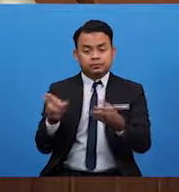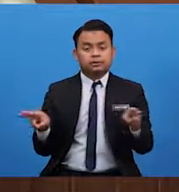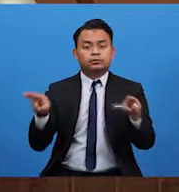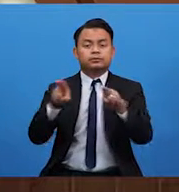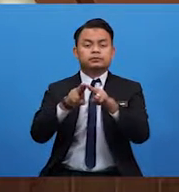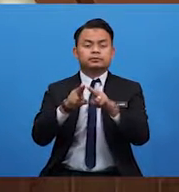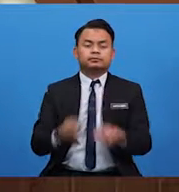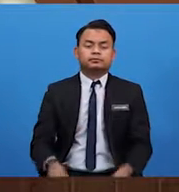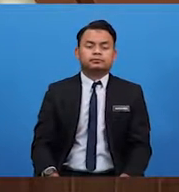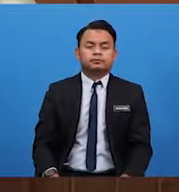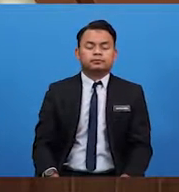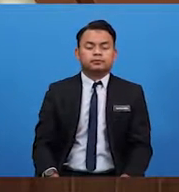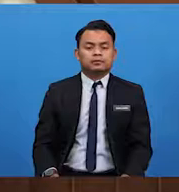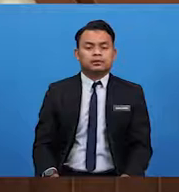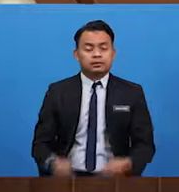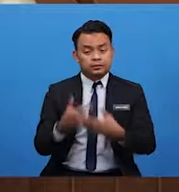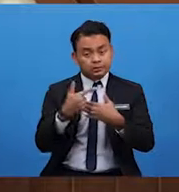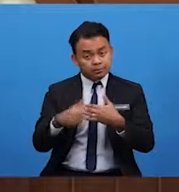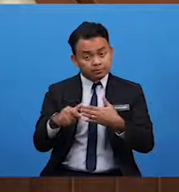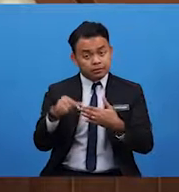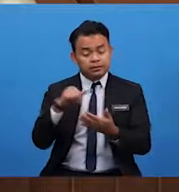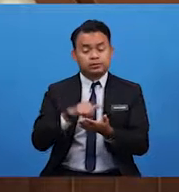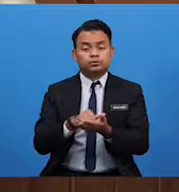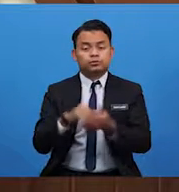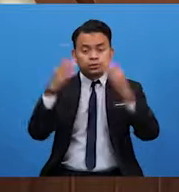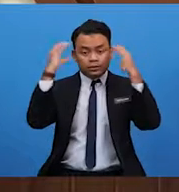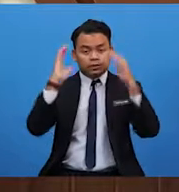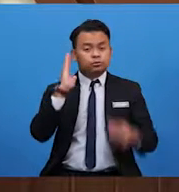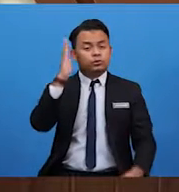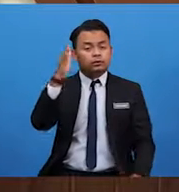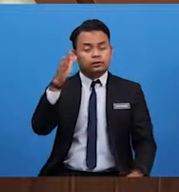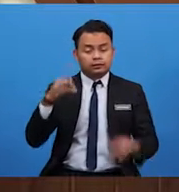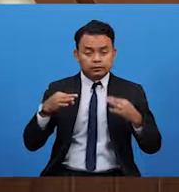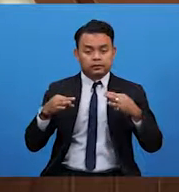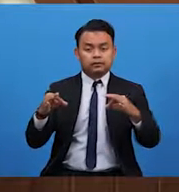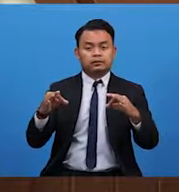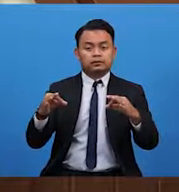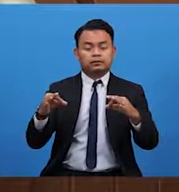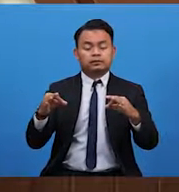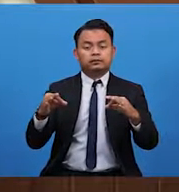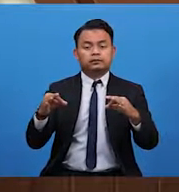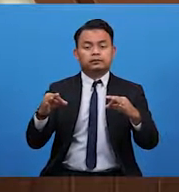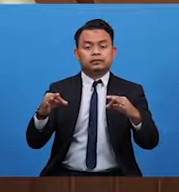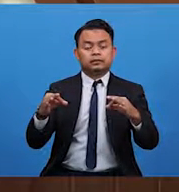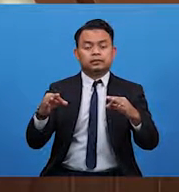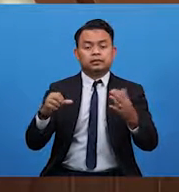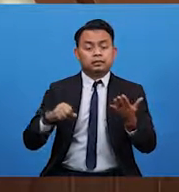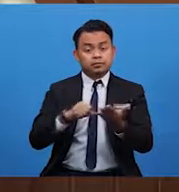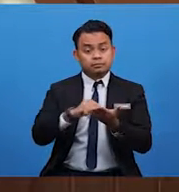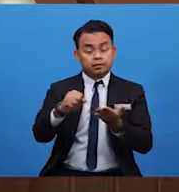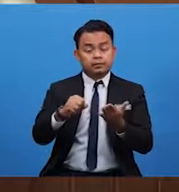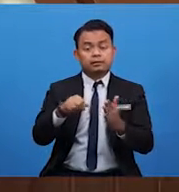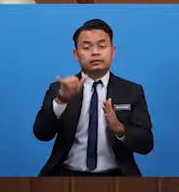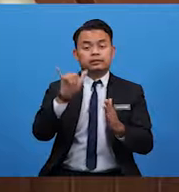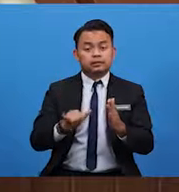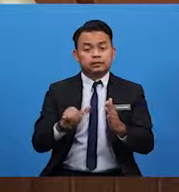betul? Selepas itu, cikgu juga akan menerangkan aspek yang diambil kira dalam mereka bentuk